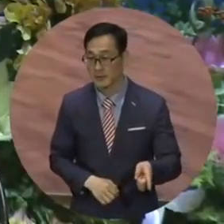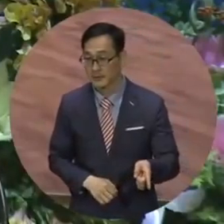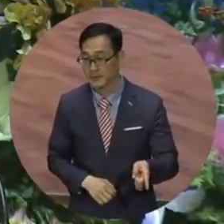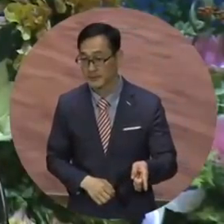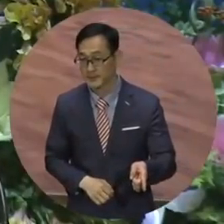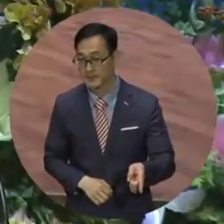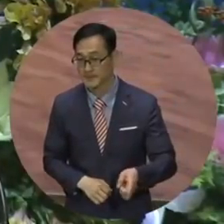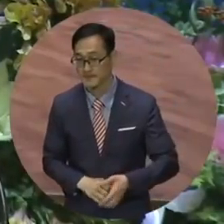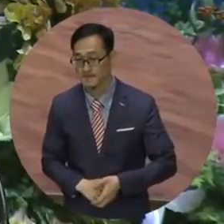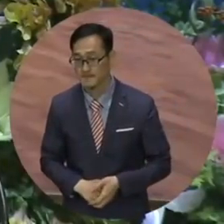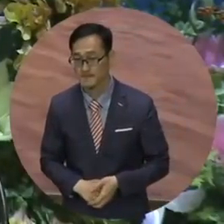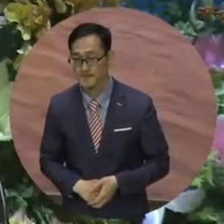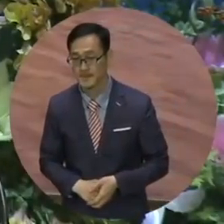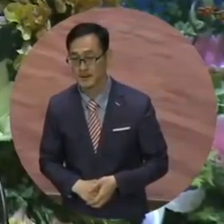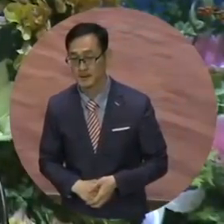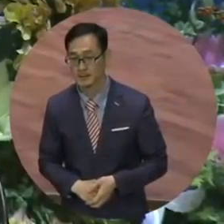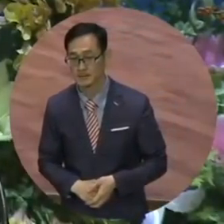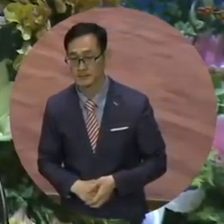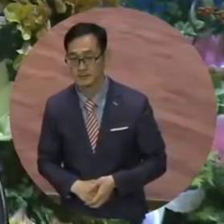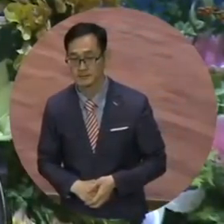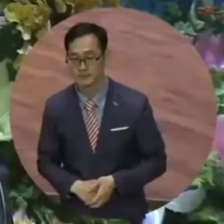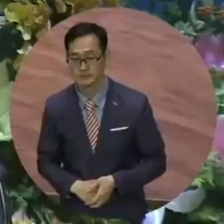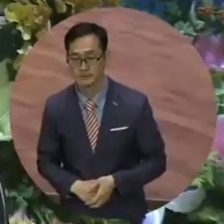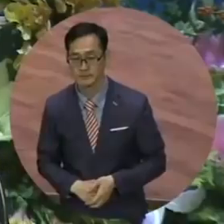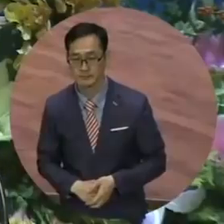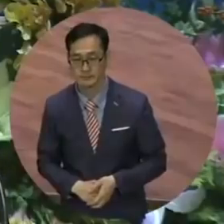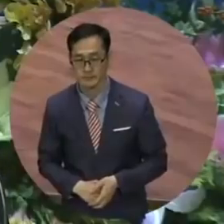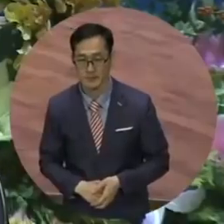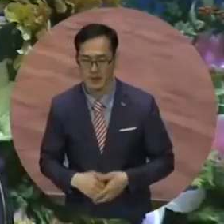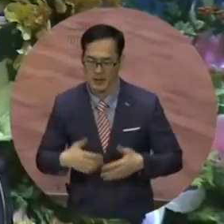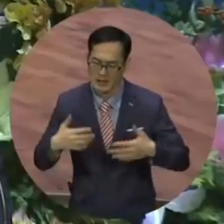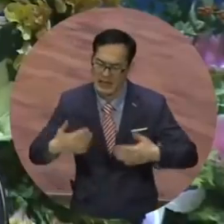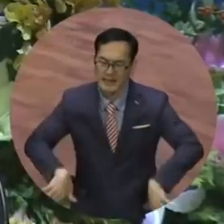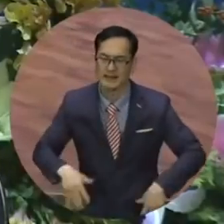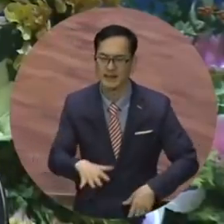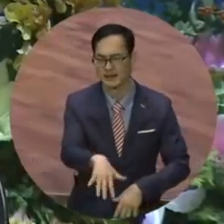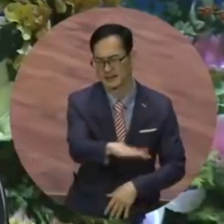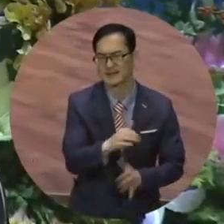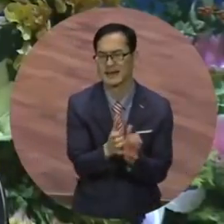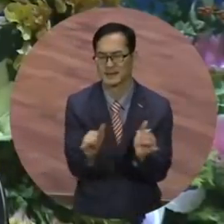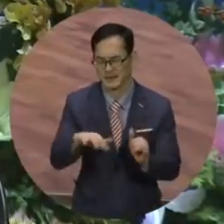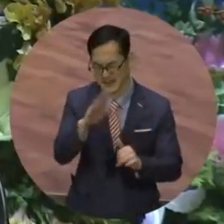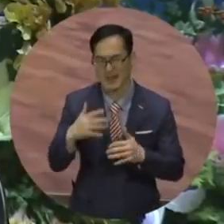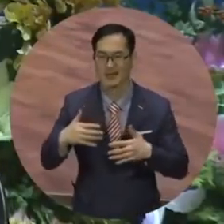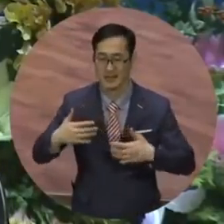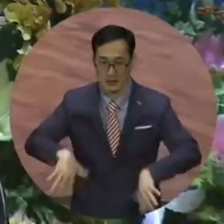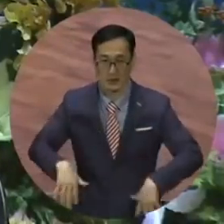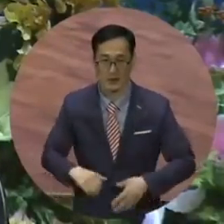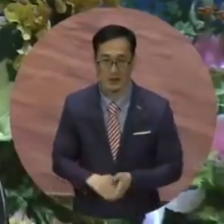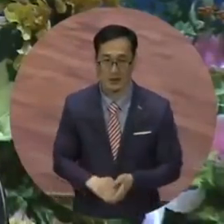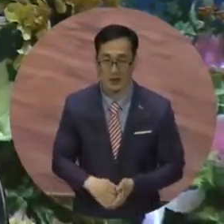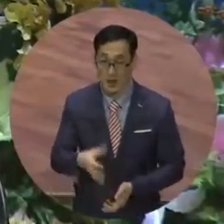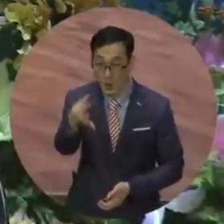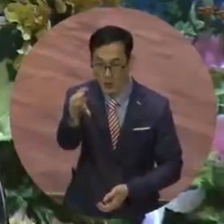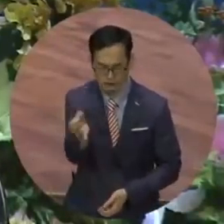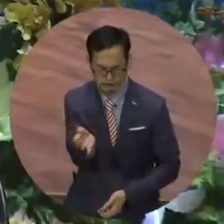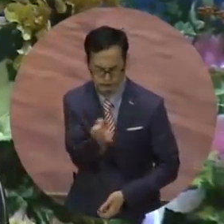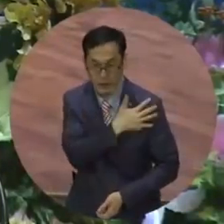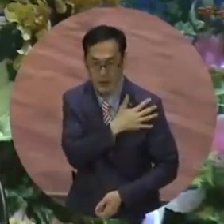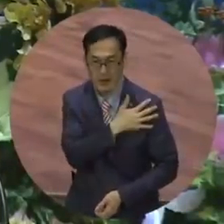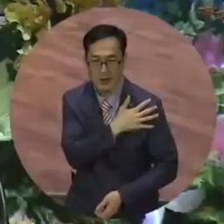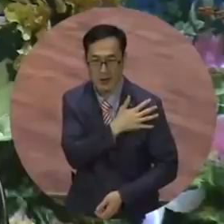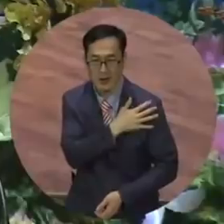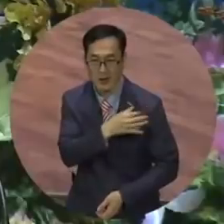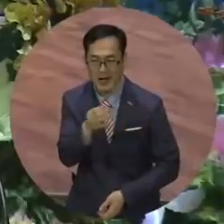왜 마약합니까? 아, 그 돈 많은 재벌 자식이 말이에요. 가만히 있어도 평생 먹고 살 텐데